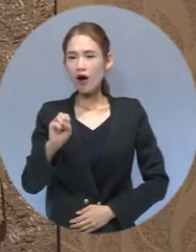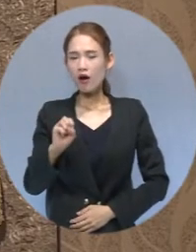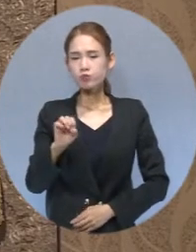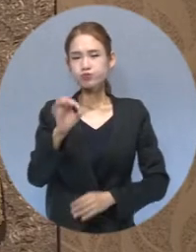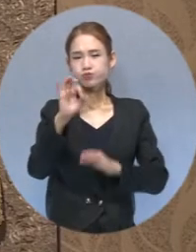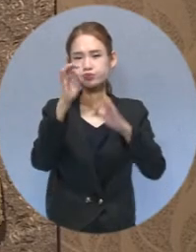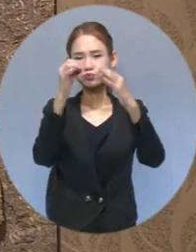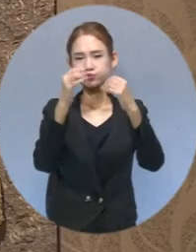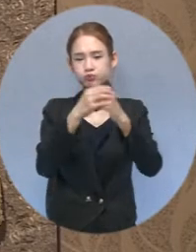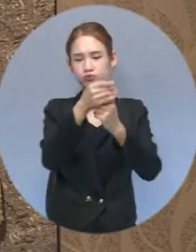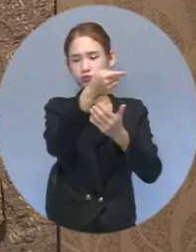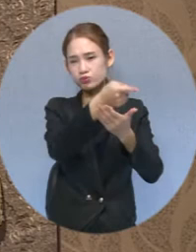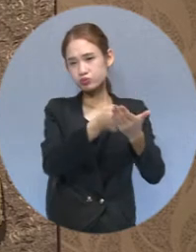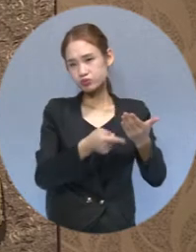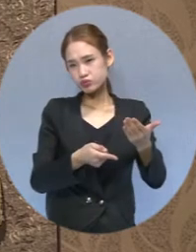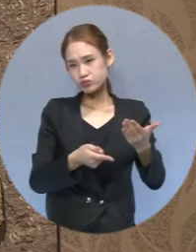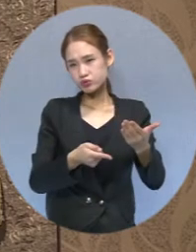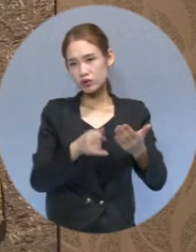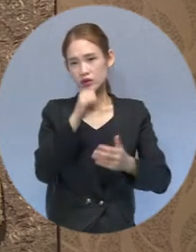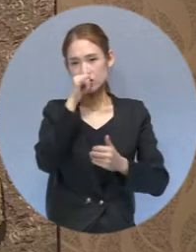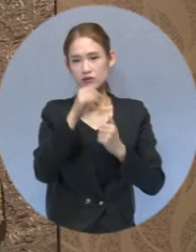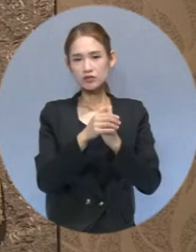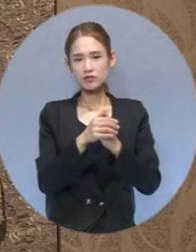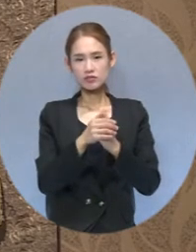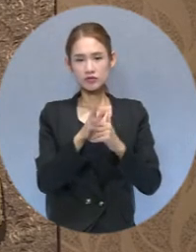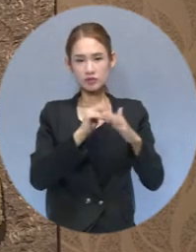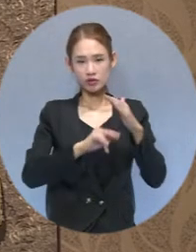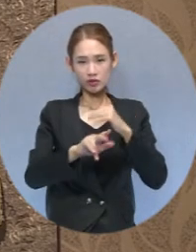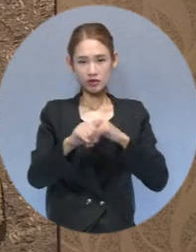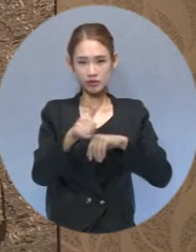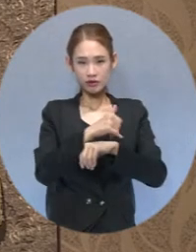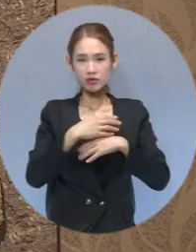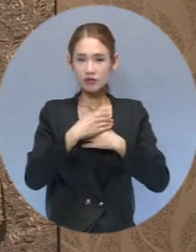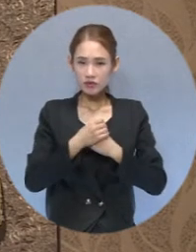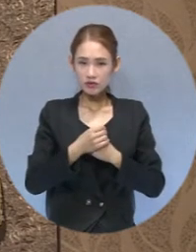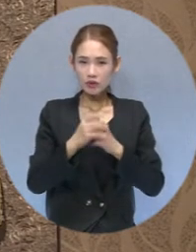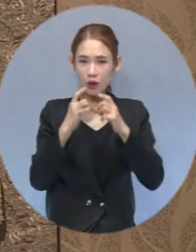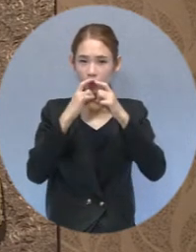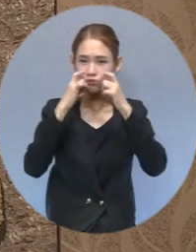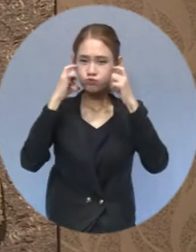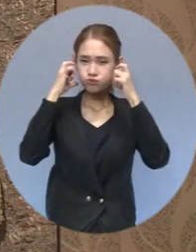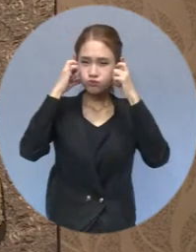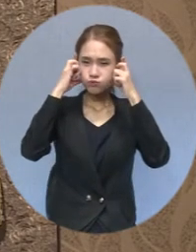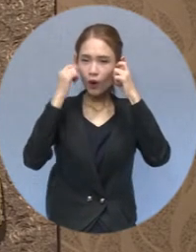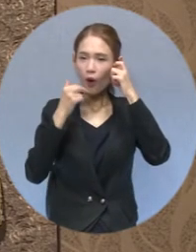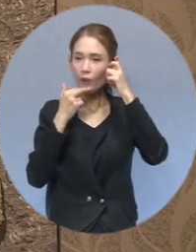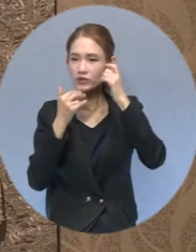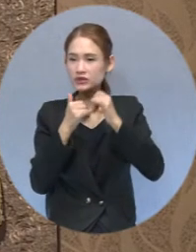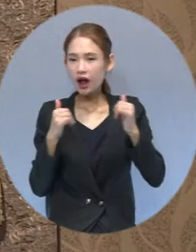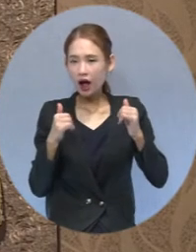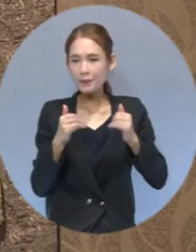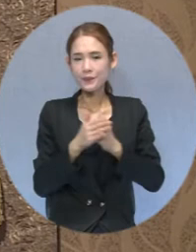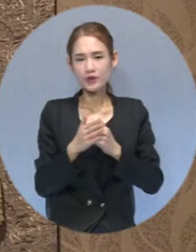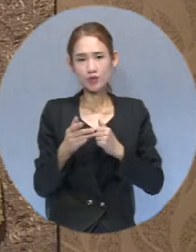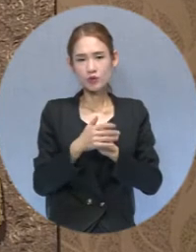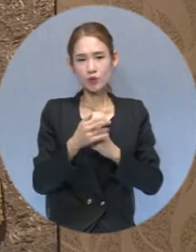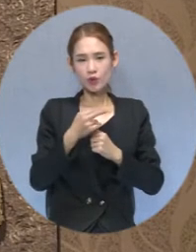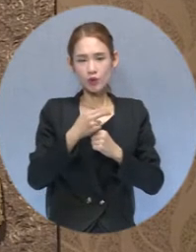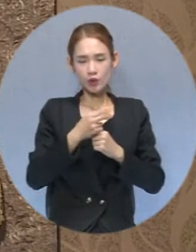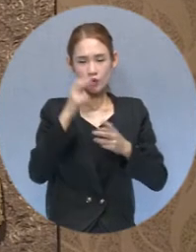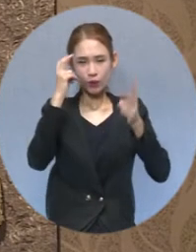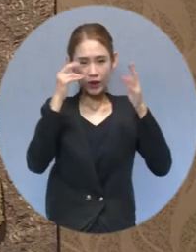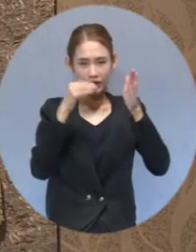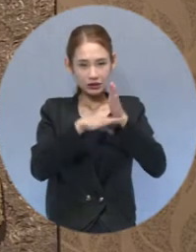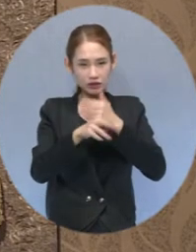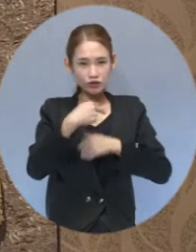전철을 타고 다니면 편합니다, 요즘. 네. 그런데 무섭죠. 이제 마스크를 안 쓴 분들이 계시기 때문에. 그리고 뭐 출퇴근 또 술자리가 끝나는 시간